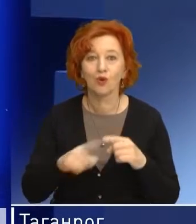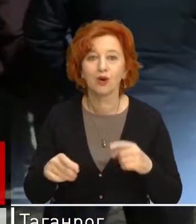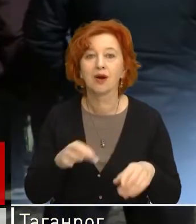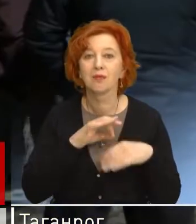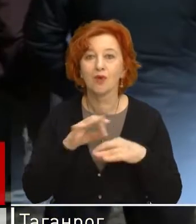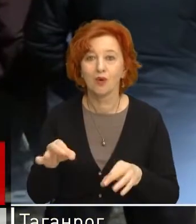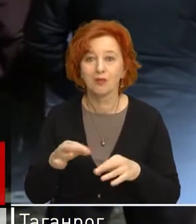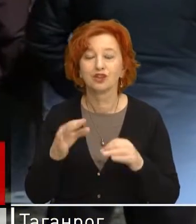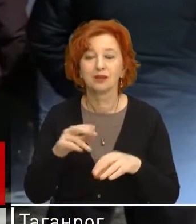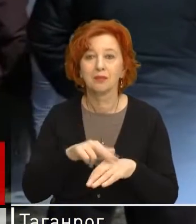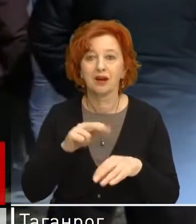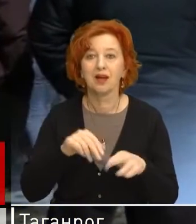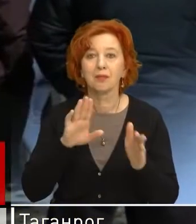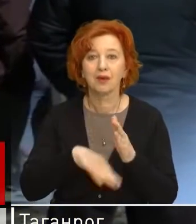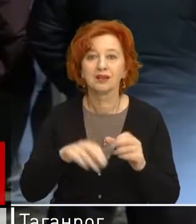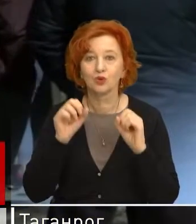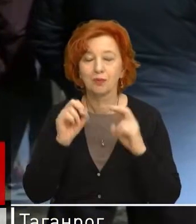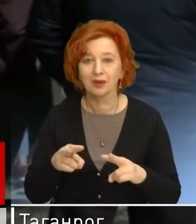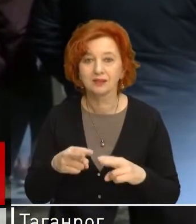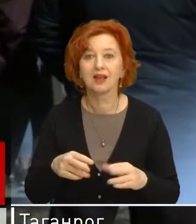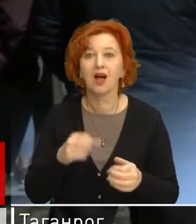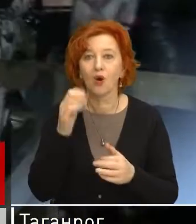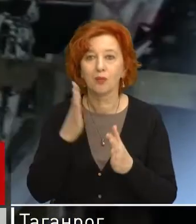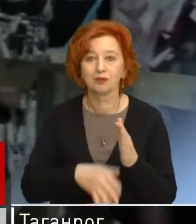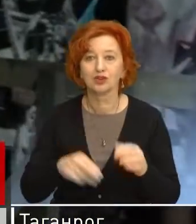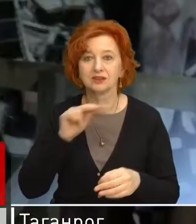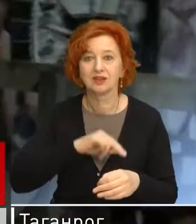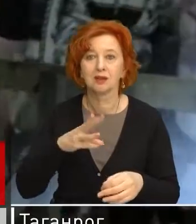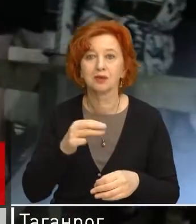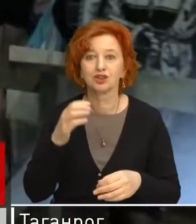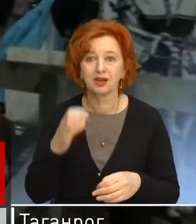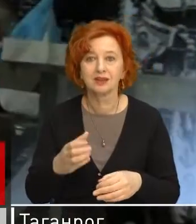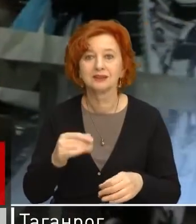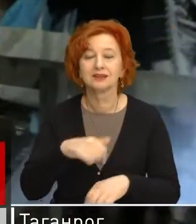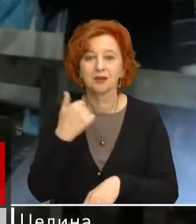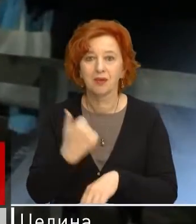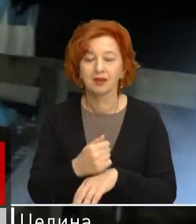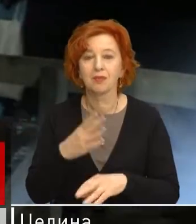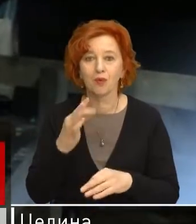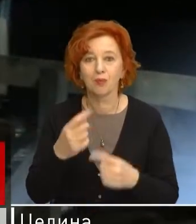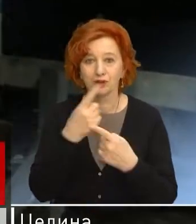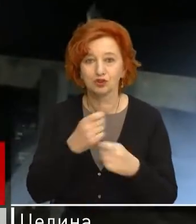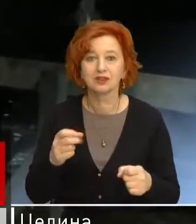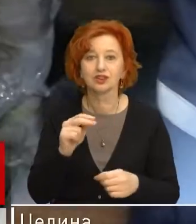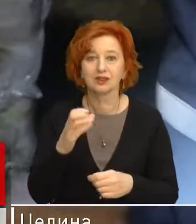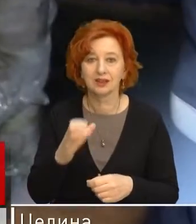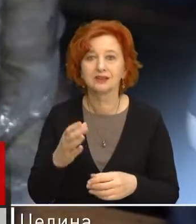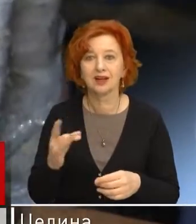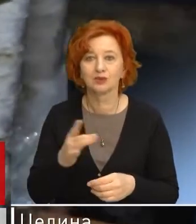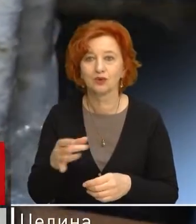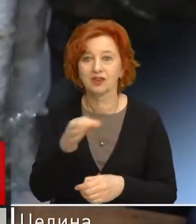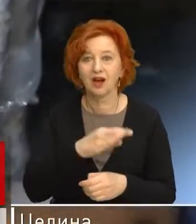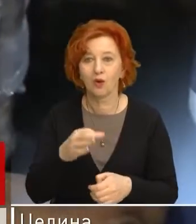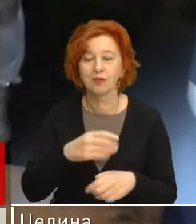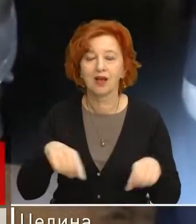сотрудники полиции. Безопасность на данных объектах обеспечивали сотрудники МЧС России и Департамента по предупреждению чрезвычайных ситуаций Ростовской